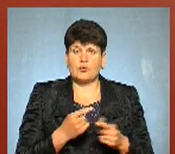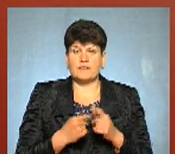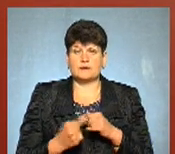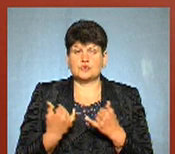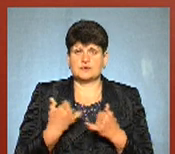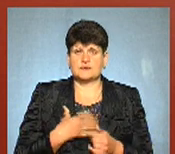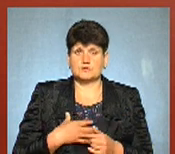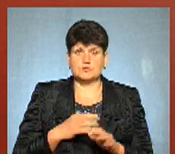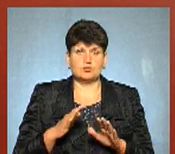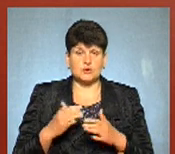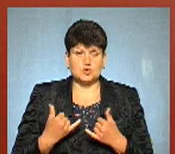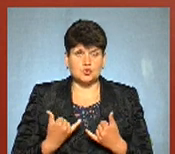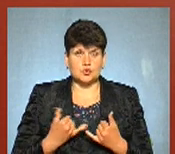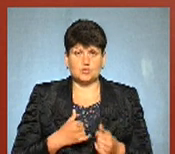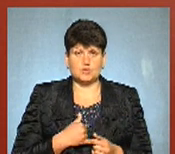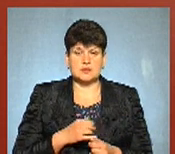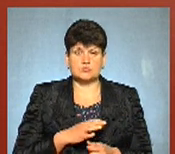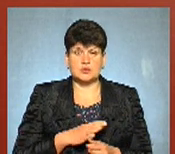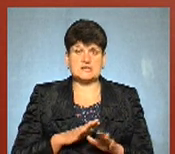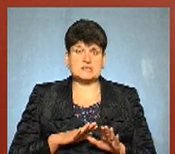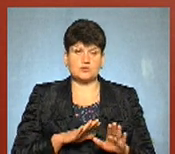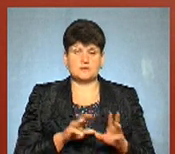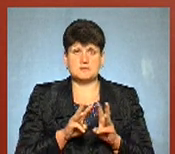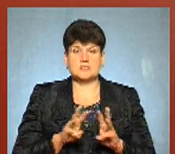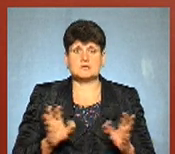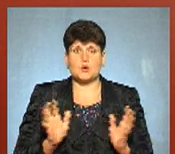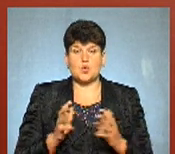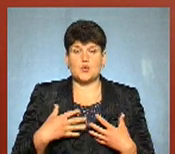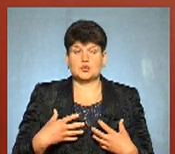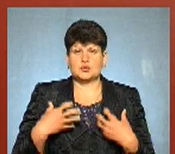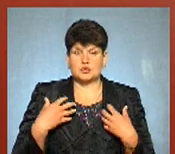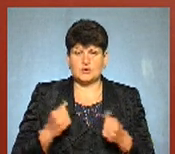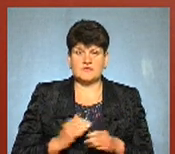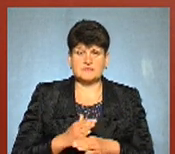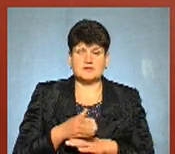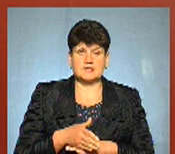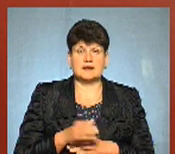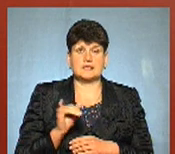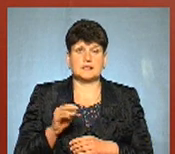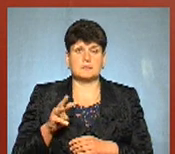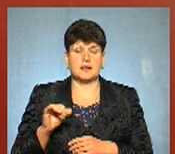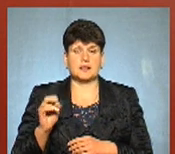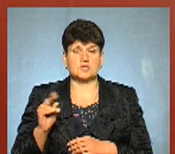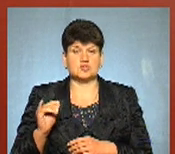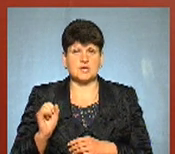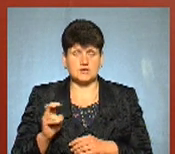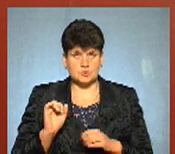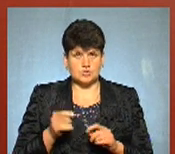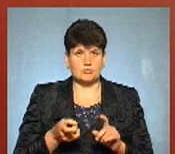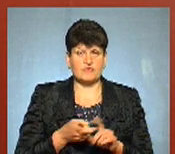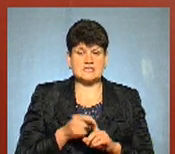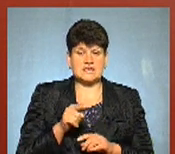сьогоднішніх подій. Власне, сьогодні в нас була заступниця міністра охорони здоров'я з візитом Ірина Микичак. Чи можна пов'язувати її